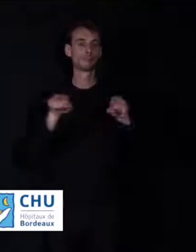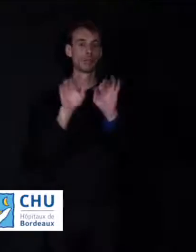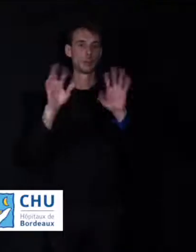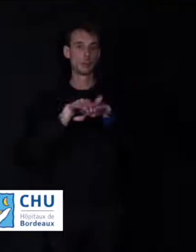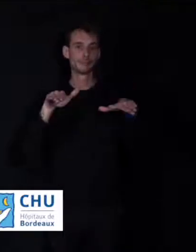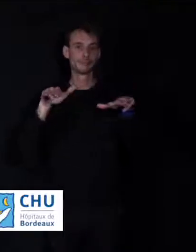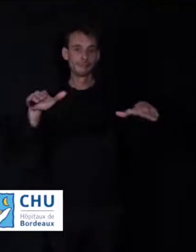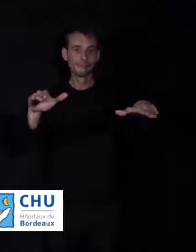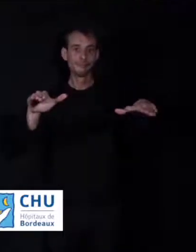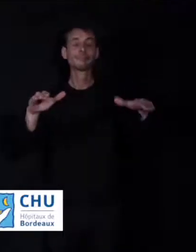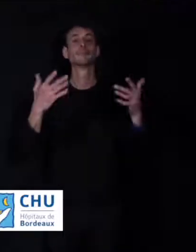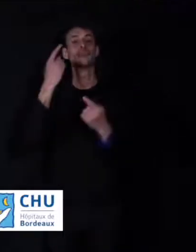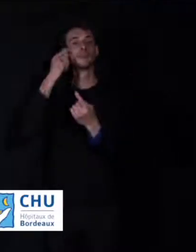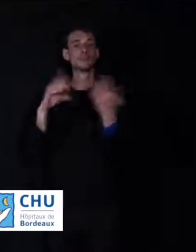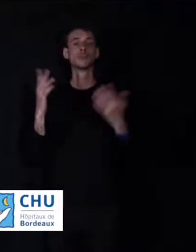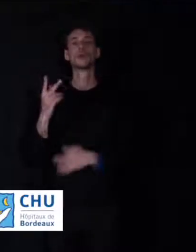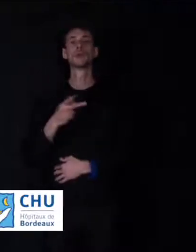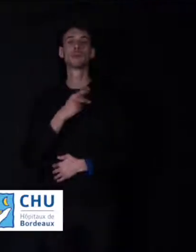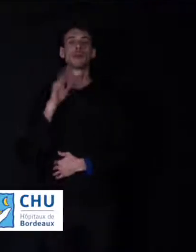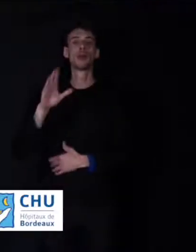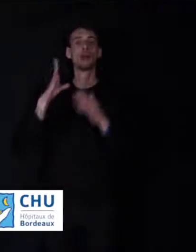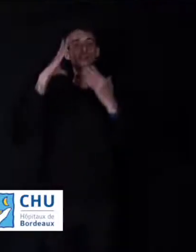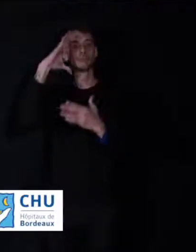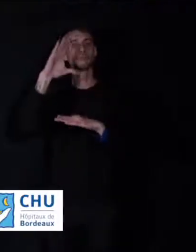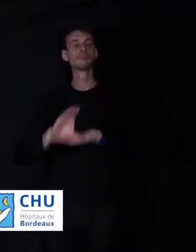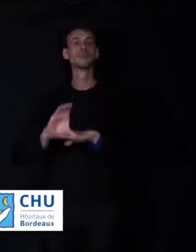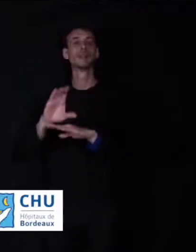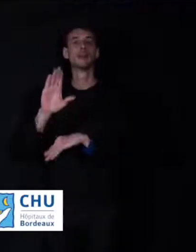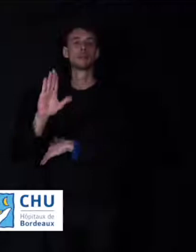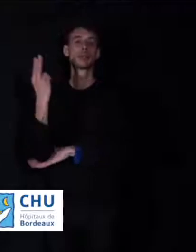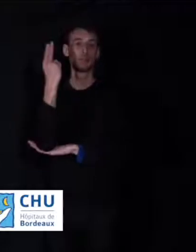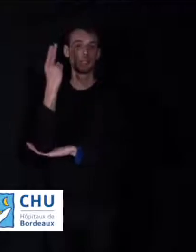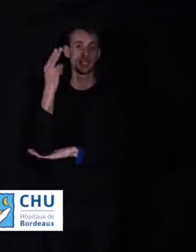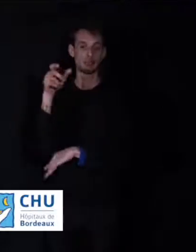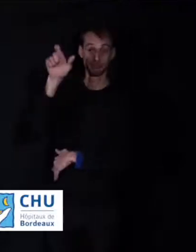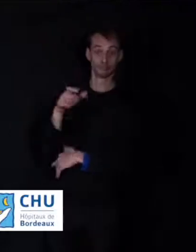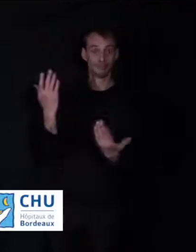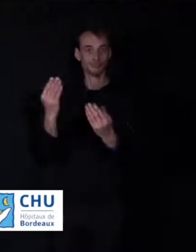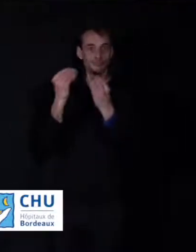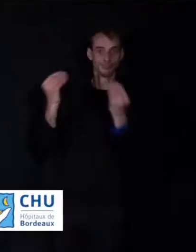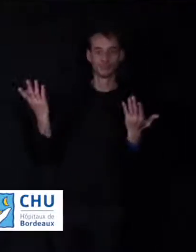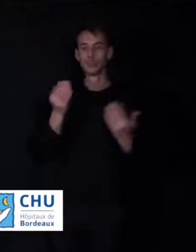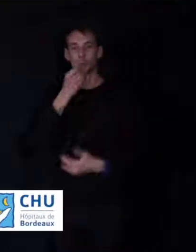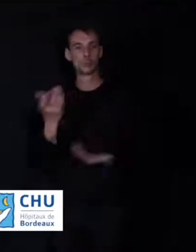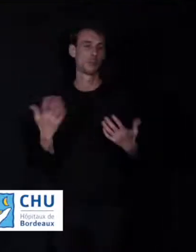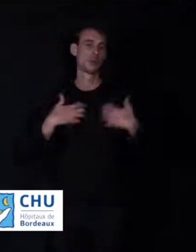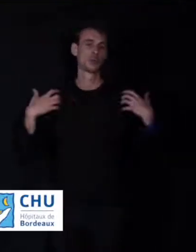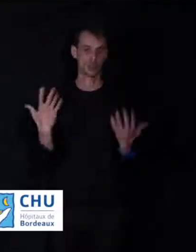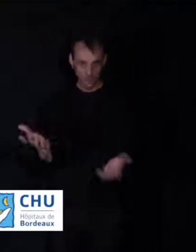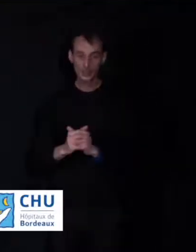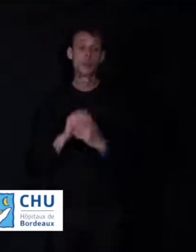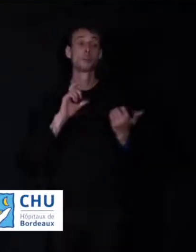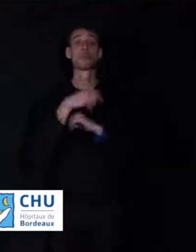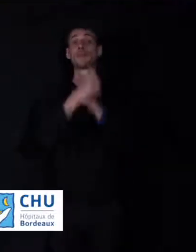d'université dirigé par le professeur Cécile Bébéard, qui m'a permis d'obtenir une thèse de sciences et ensuite une mobilité d'1 an à